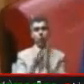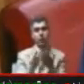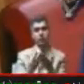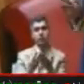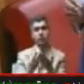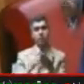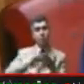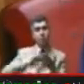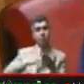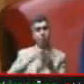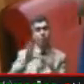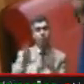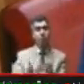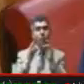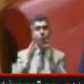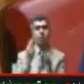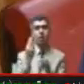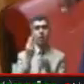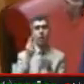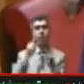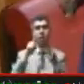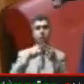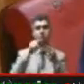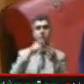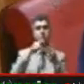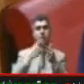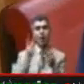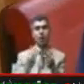إصلاحيا يرتكز على 3 محاور. أولا